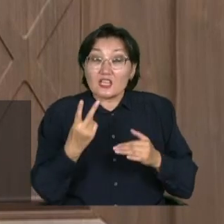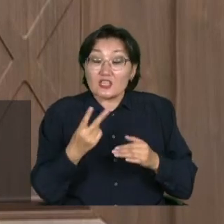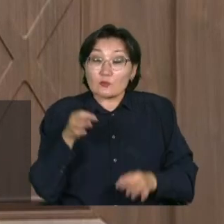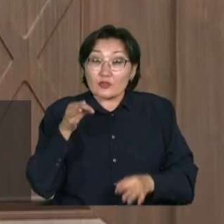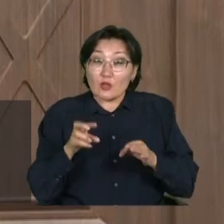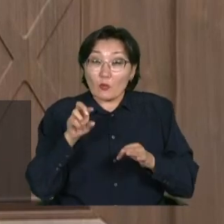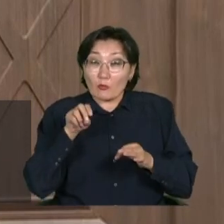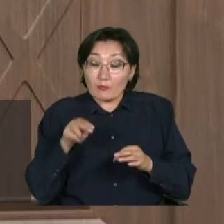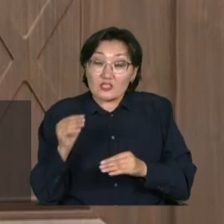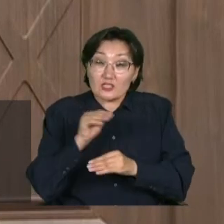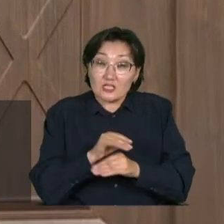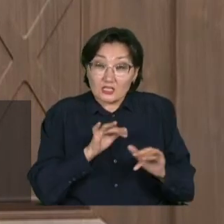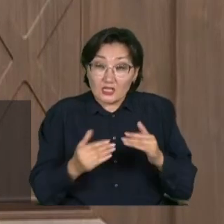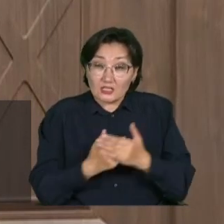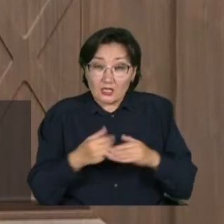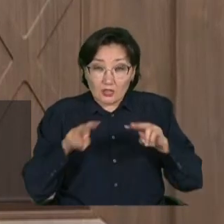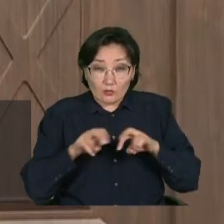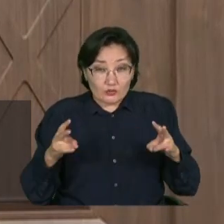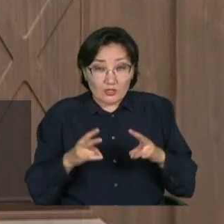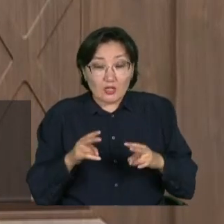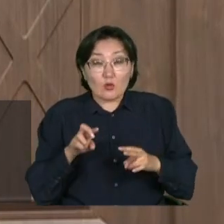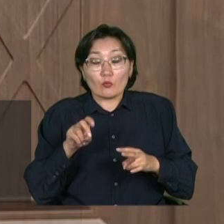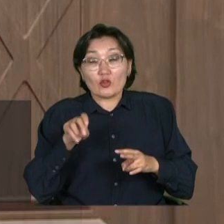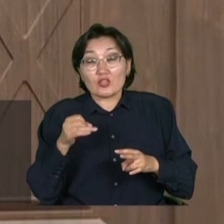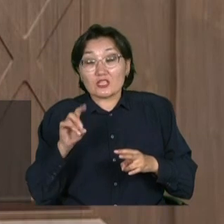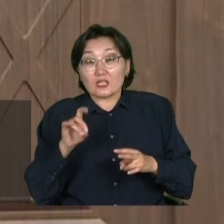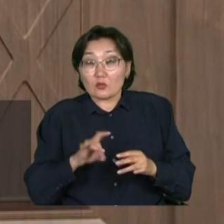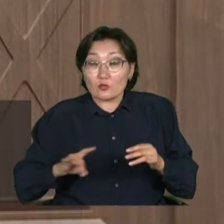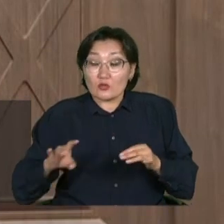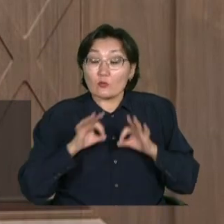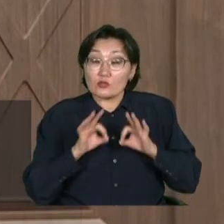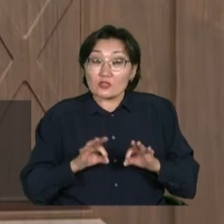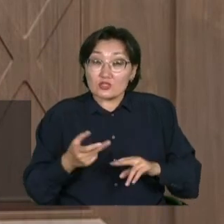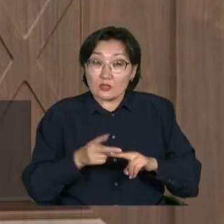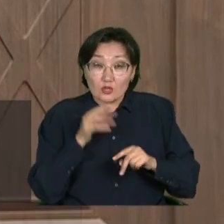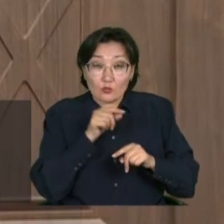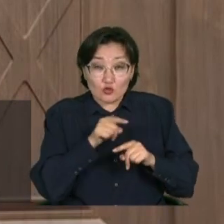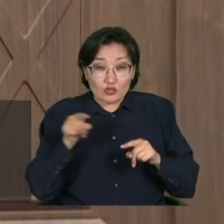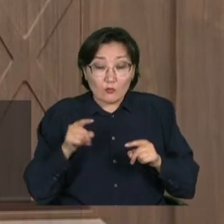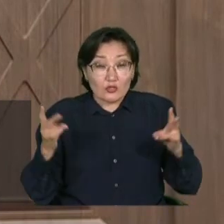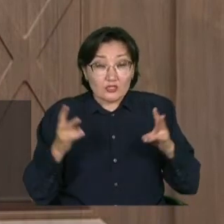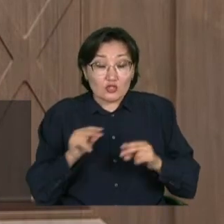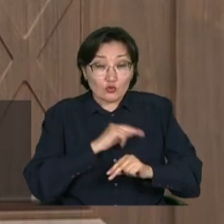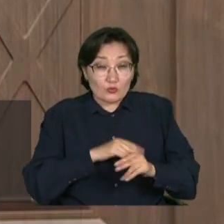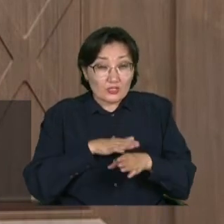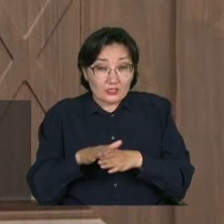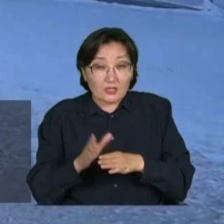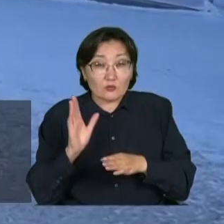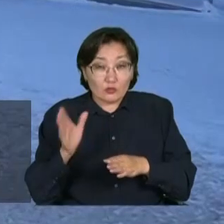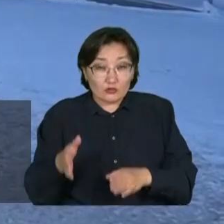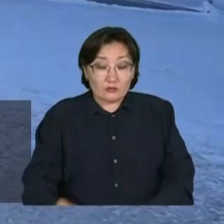қылмыстық бапты қосып, істі қайта қарау керек. Әлихан Бөкейхан ауданының прокуратурасы осы уақыт ішінде тиісті жұмыстарды атқаратын